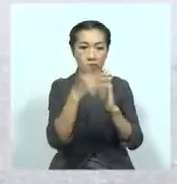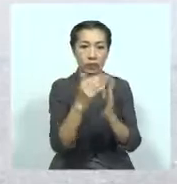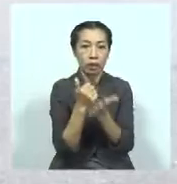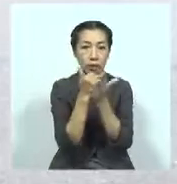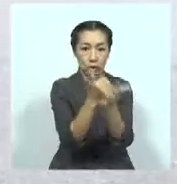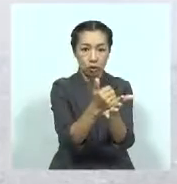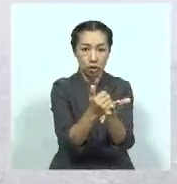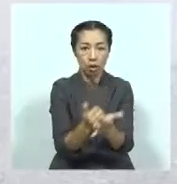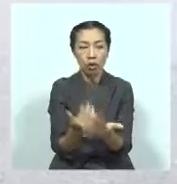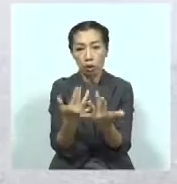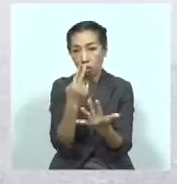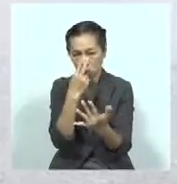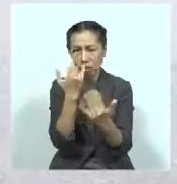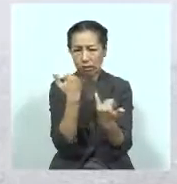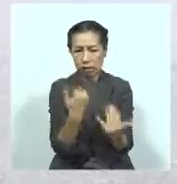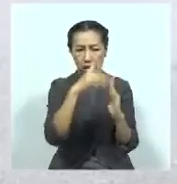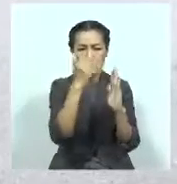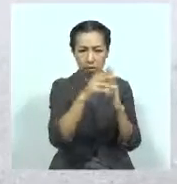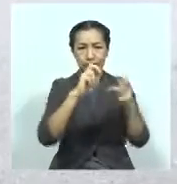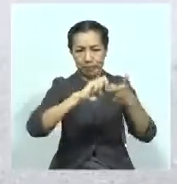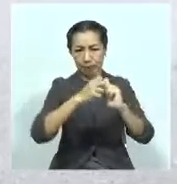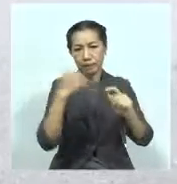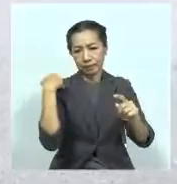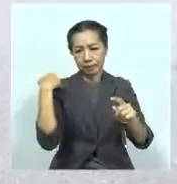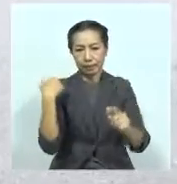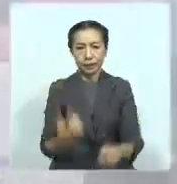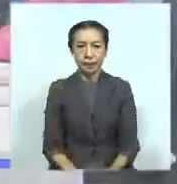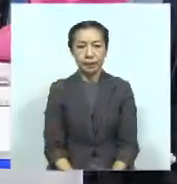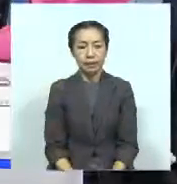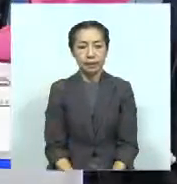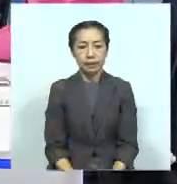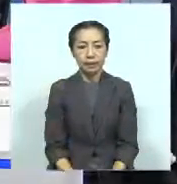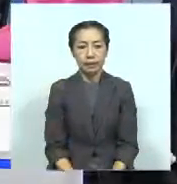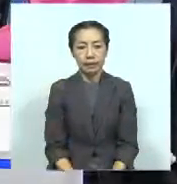คตะวันออกเฉียงเหนือที่ในขณะนี้ยังคงประสบปัญหาอยู่ค่ะคุณกรองแก้วคุณสุพนันท์คะ